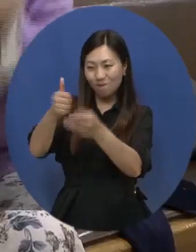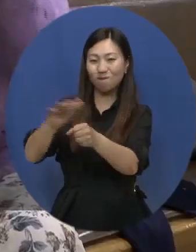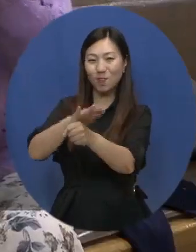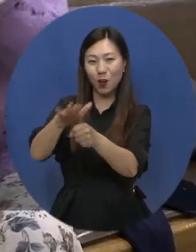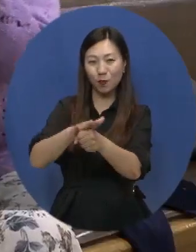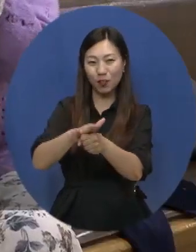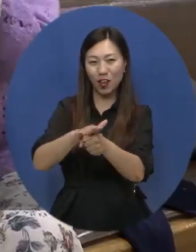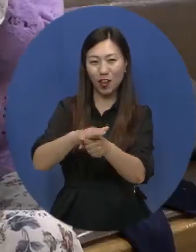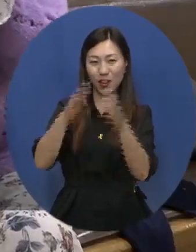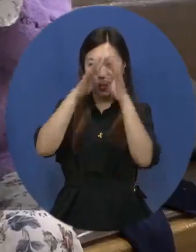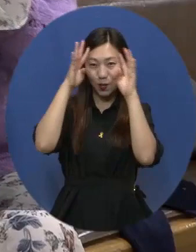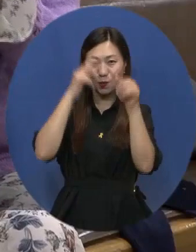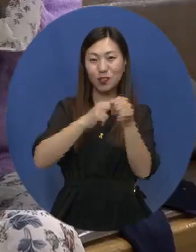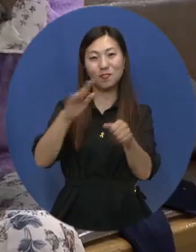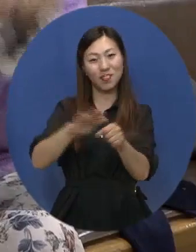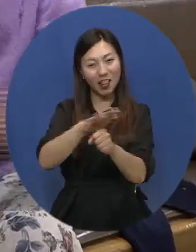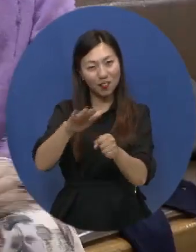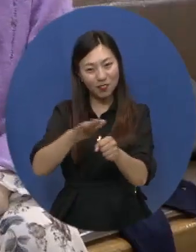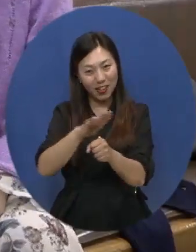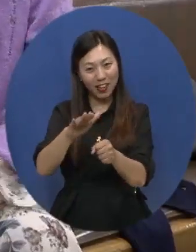교수님 사랑합니다. I love you.